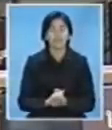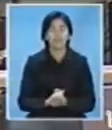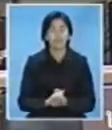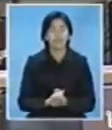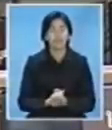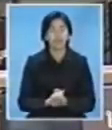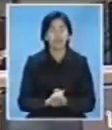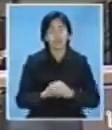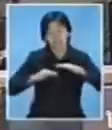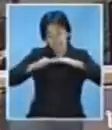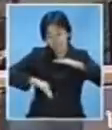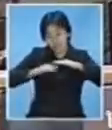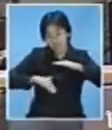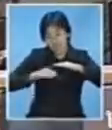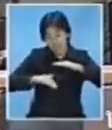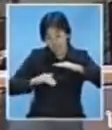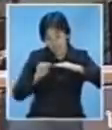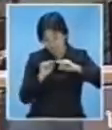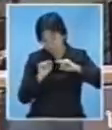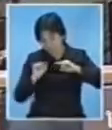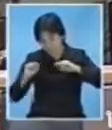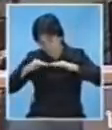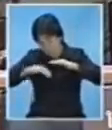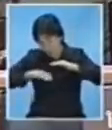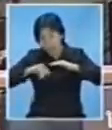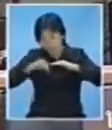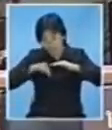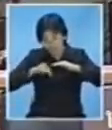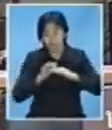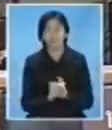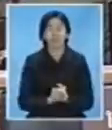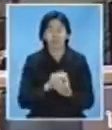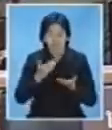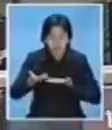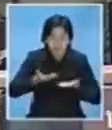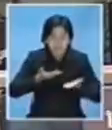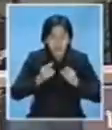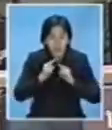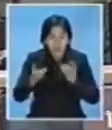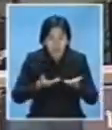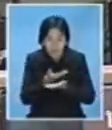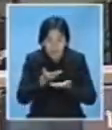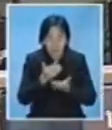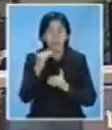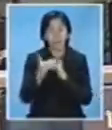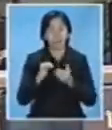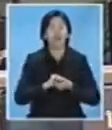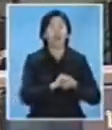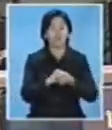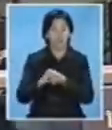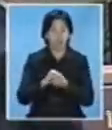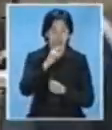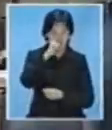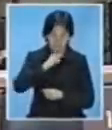วนพื้นที่ด้านใต้เส้นละติจูดนี้ก็จะต้องมีการเจรจาเพื่อที่จะมีการพัฒนาร่วมกันตกล